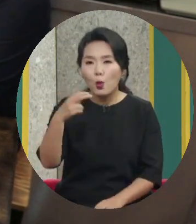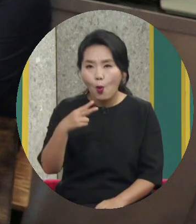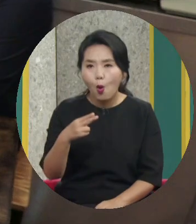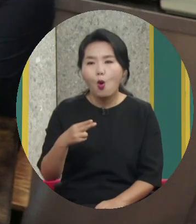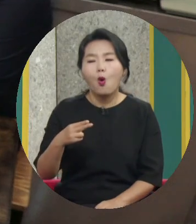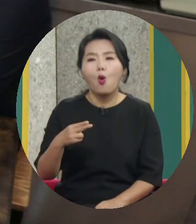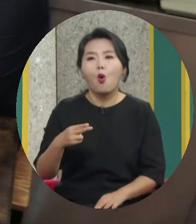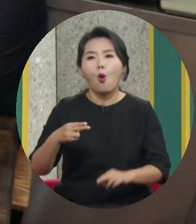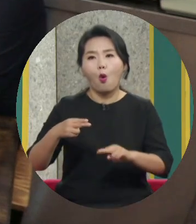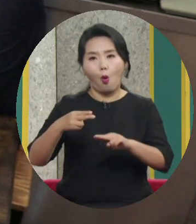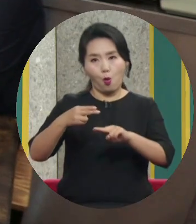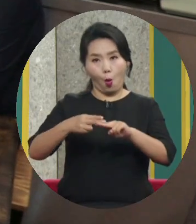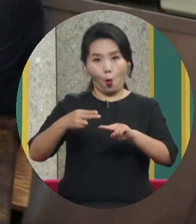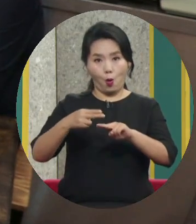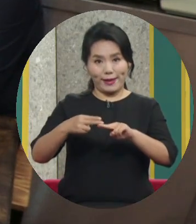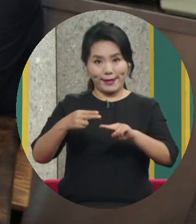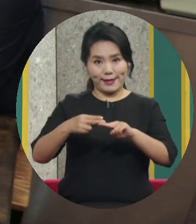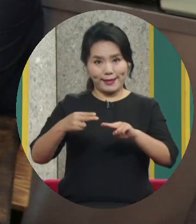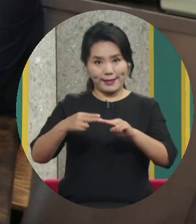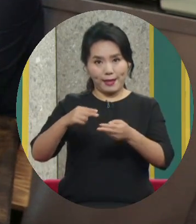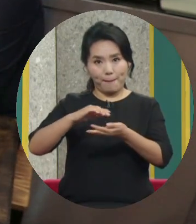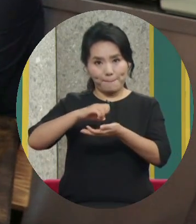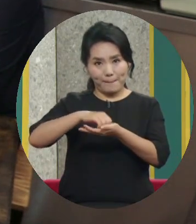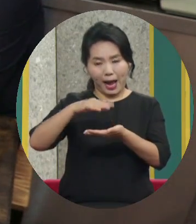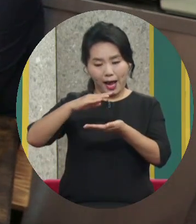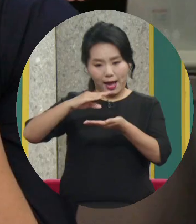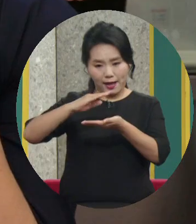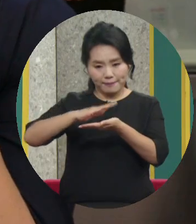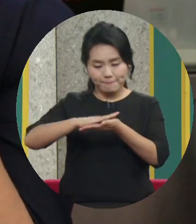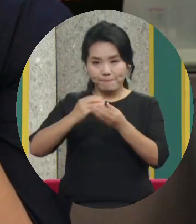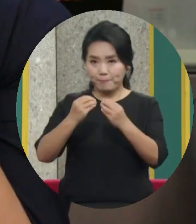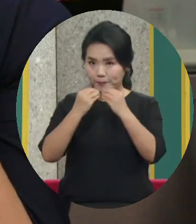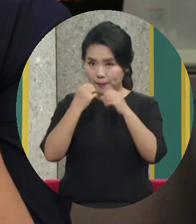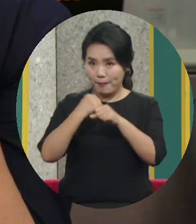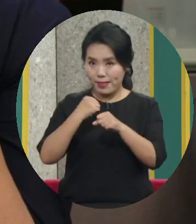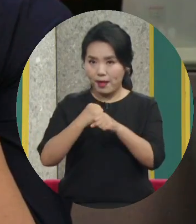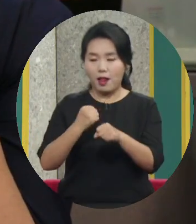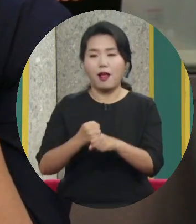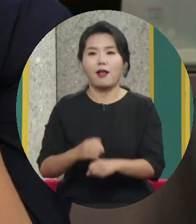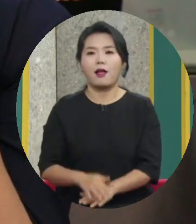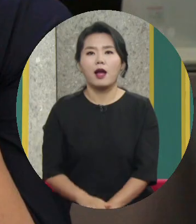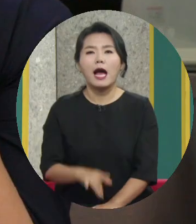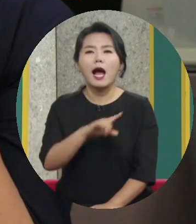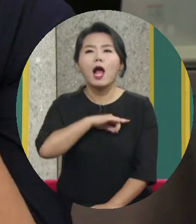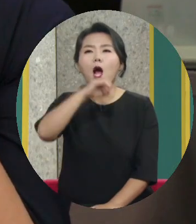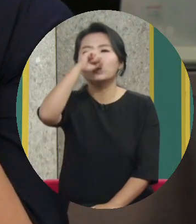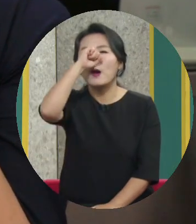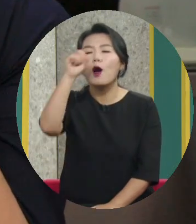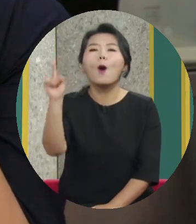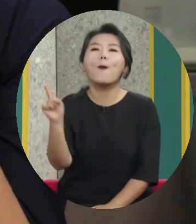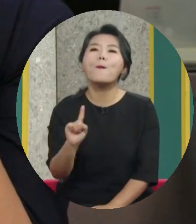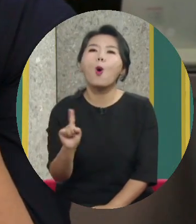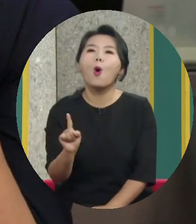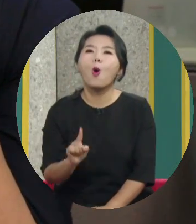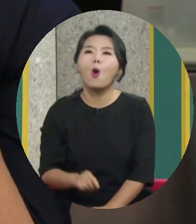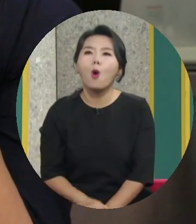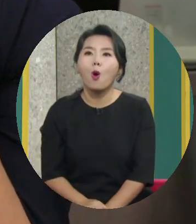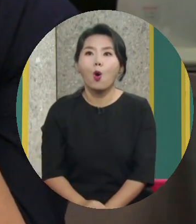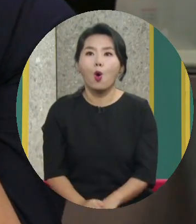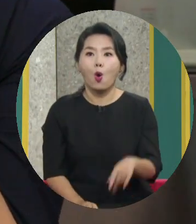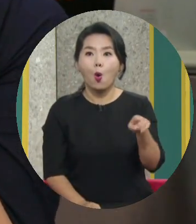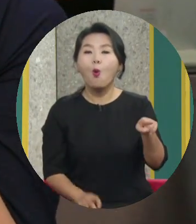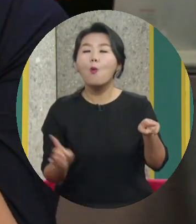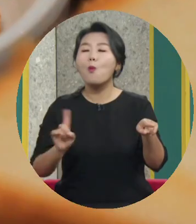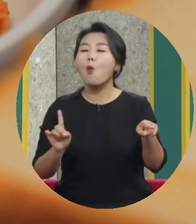이거 재료를 가지고 샌드위치 만들어 볼 거야. 효정이가 제일 좋아하는 게 이 중에 뭐가 있어요? 허,